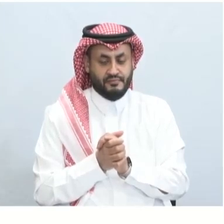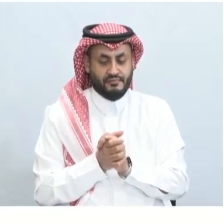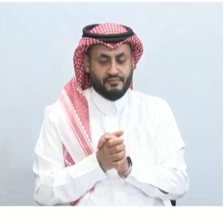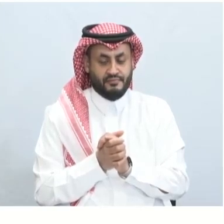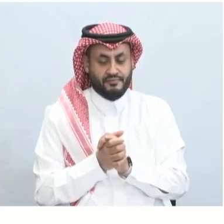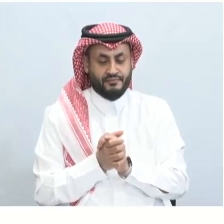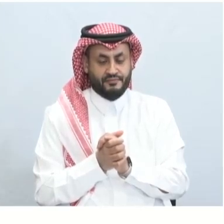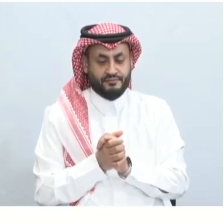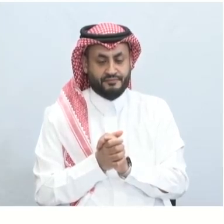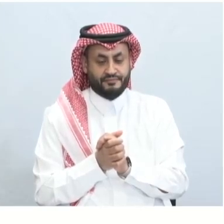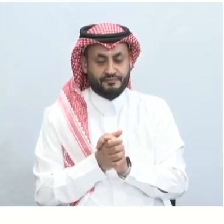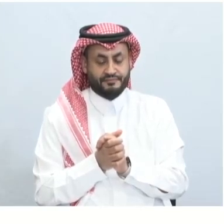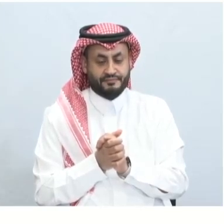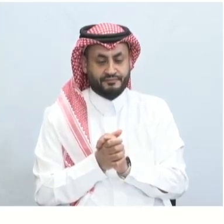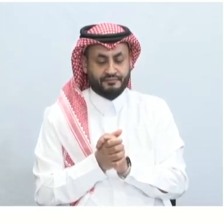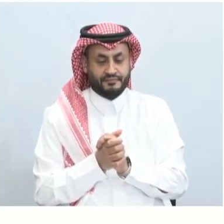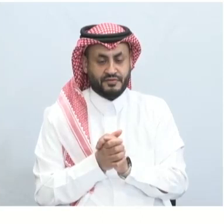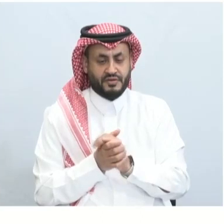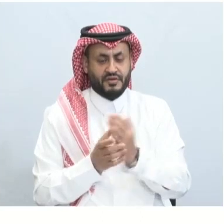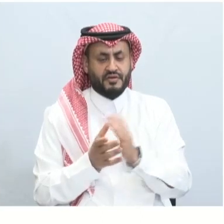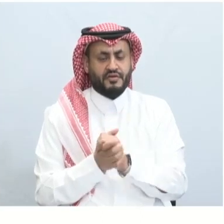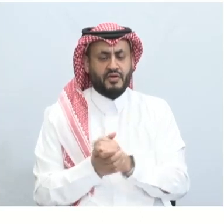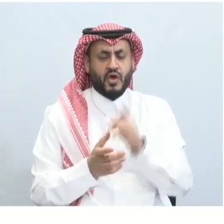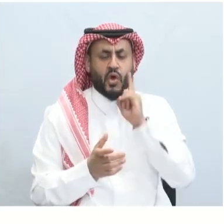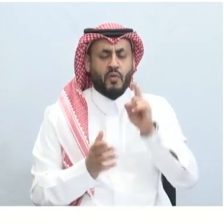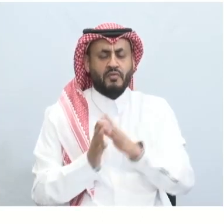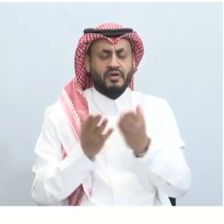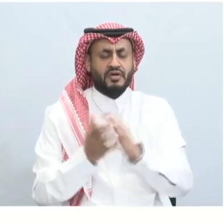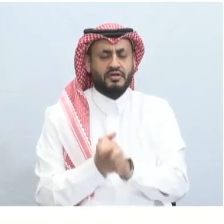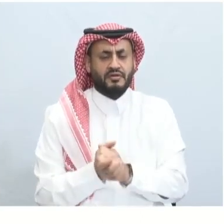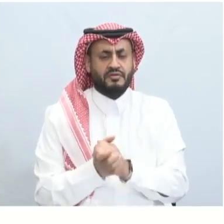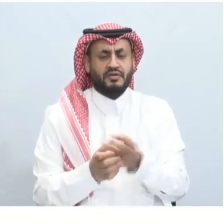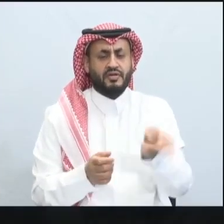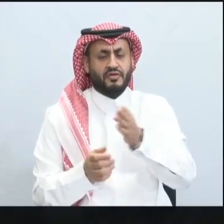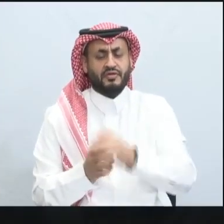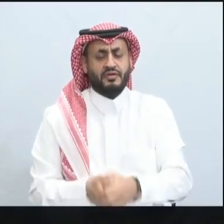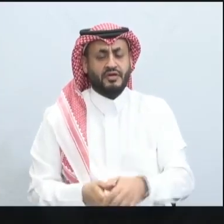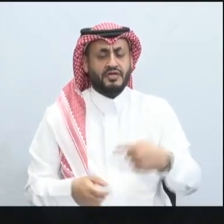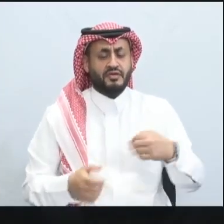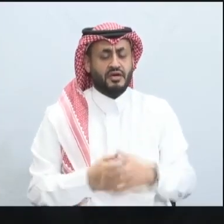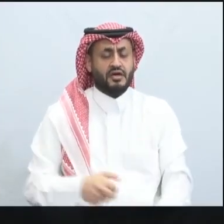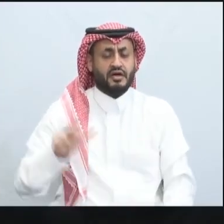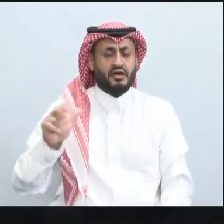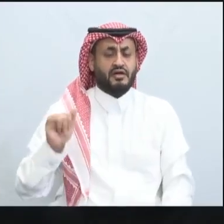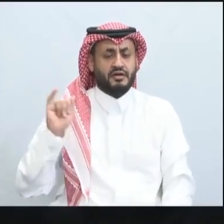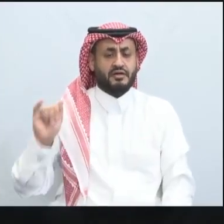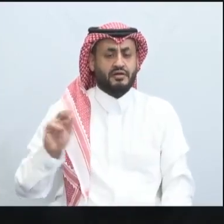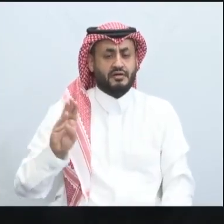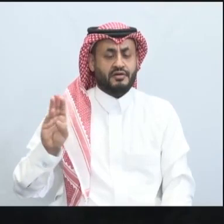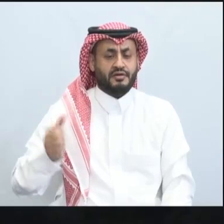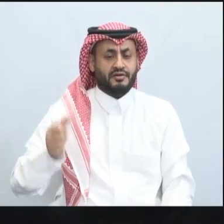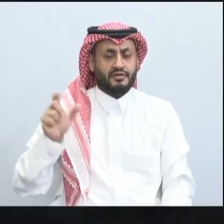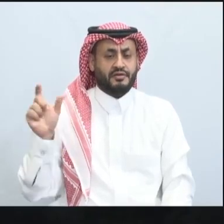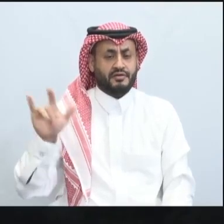ام ام الكتاب وايضا المثاني كما قال الله سبحانه ولقد اتيناك سبعا من